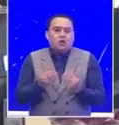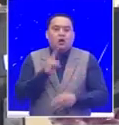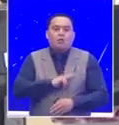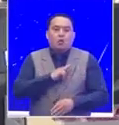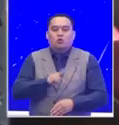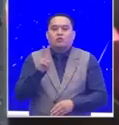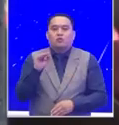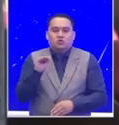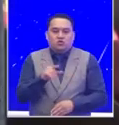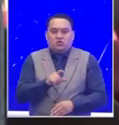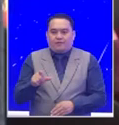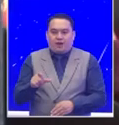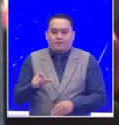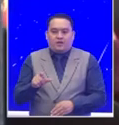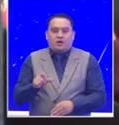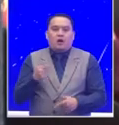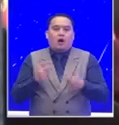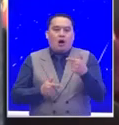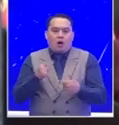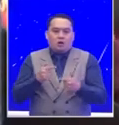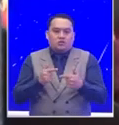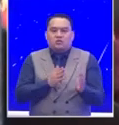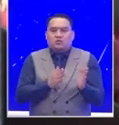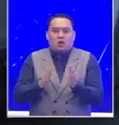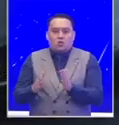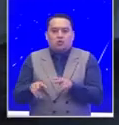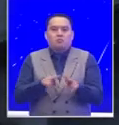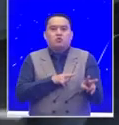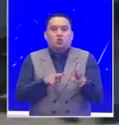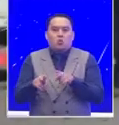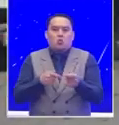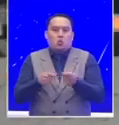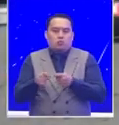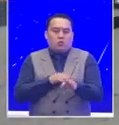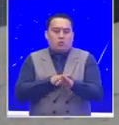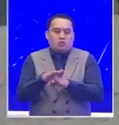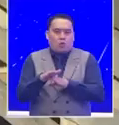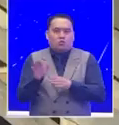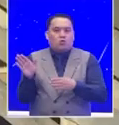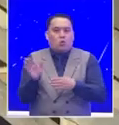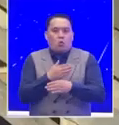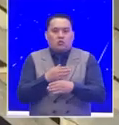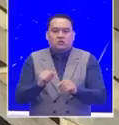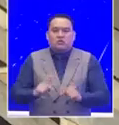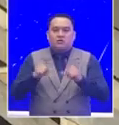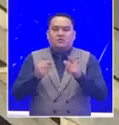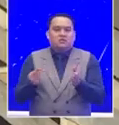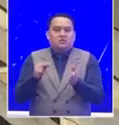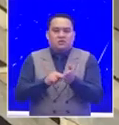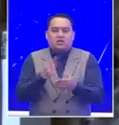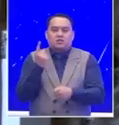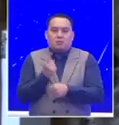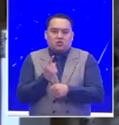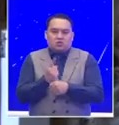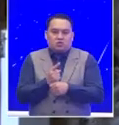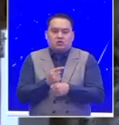около 2000 человек. Высокая конкуренция и систематический мониторинг властей полностью исключает необоснованное завышение цен. Особое